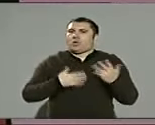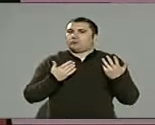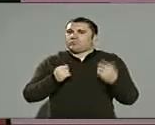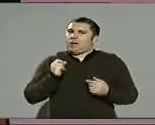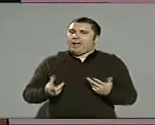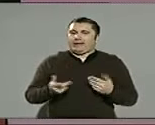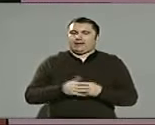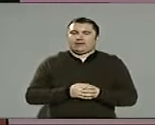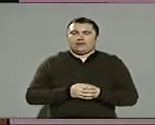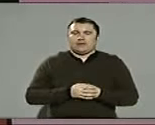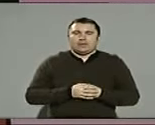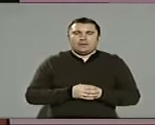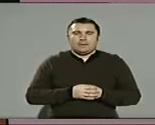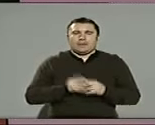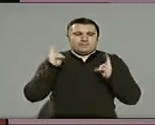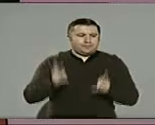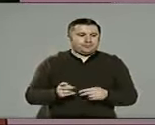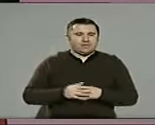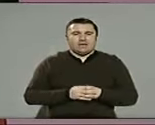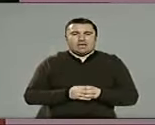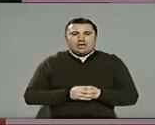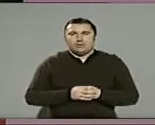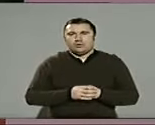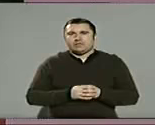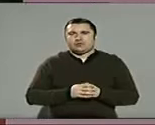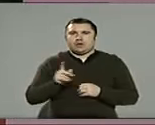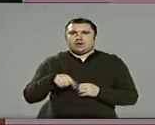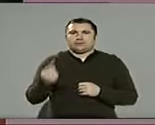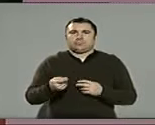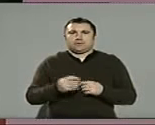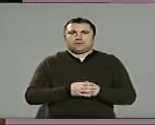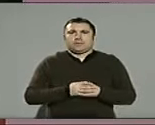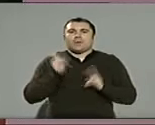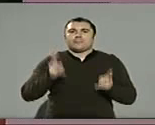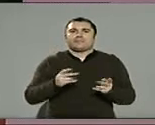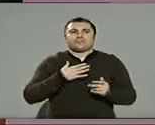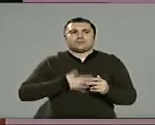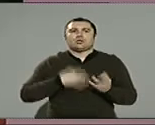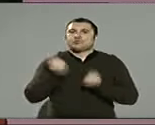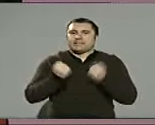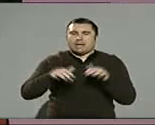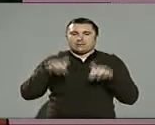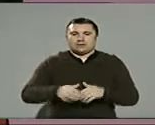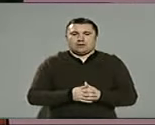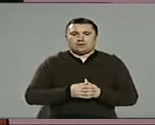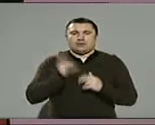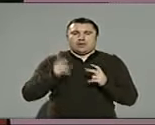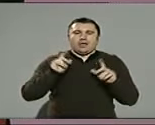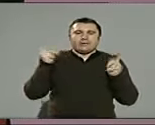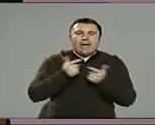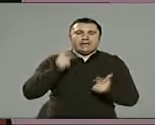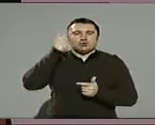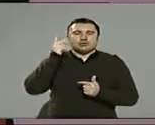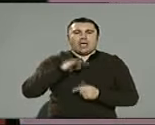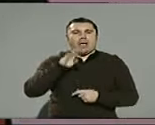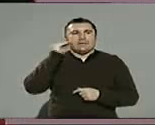Land, das mitgeholfen hat, dass man wohlhabend wird, in Schwierigkeiten steckt, dann ist es doch kein